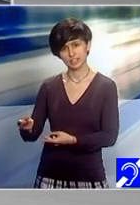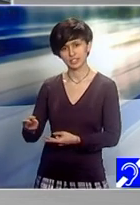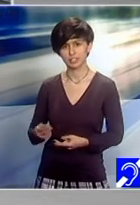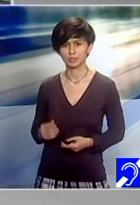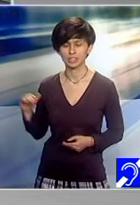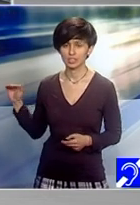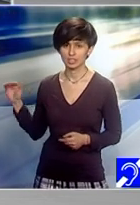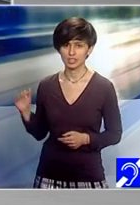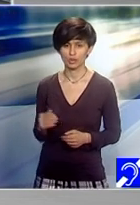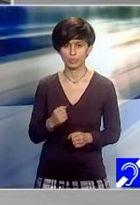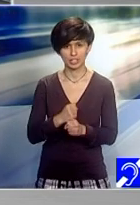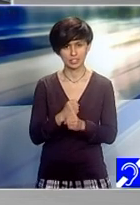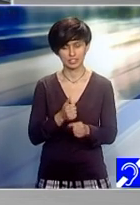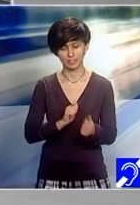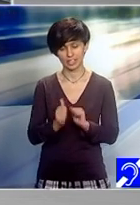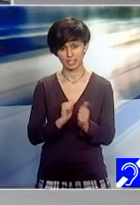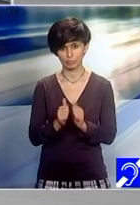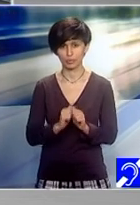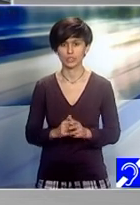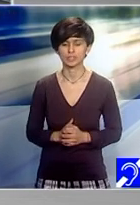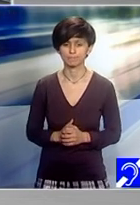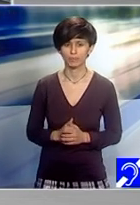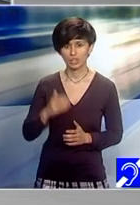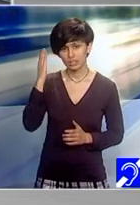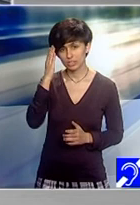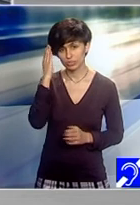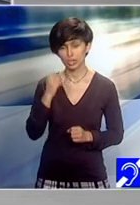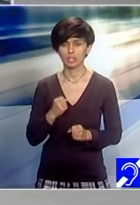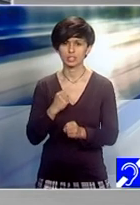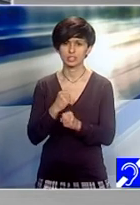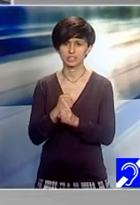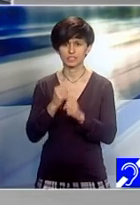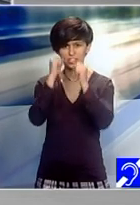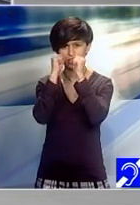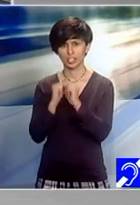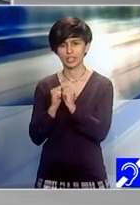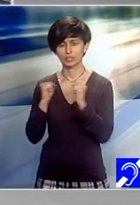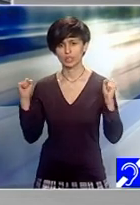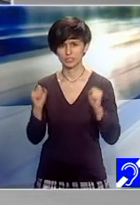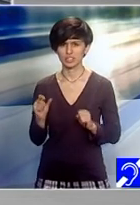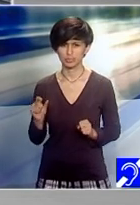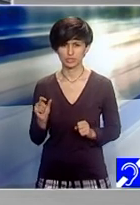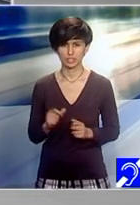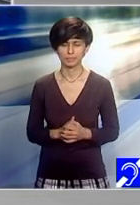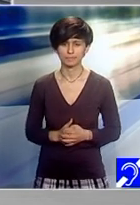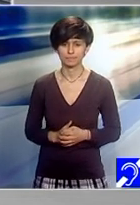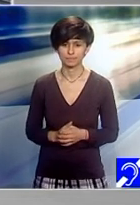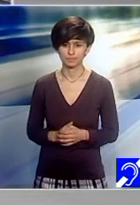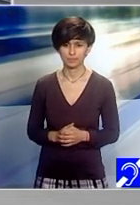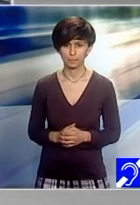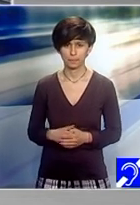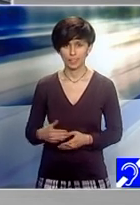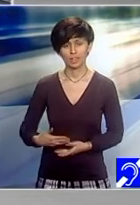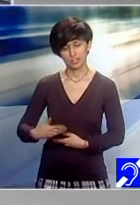sport, în școală se face prea puțin educație fizică, mișcare. Dumneavoastră le oferiți această